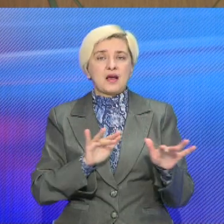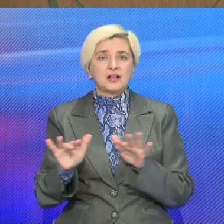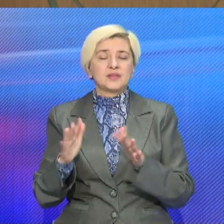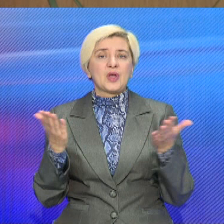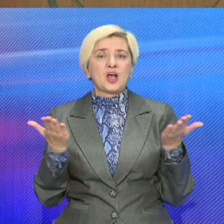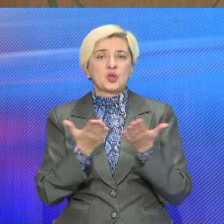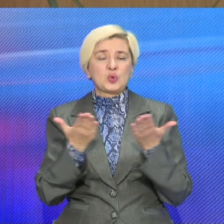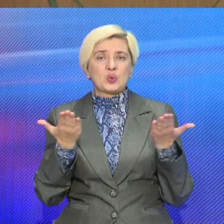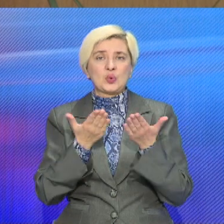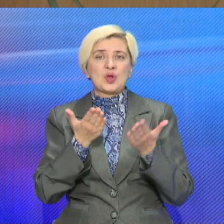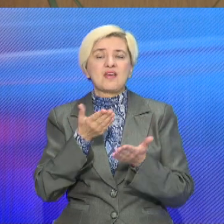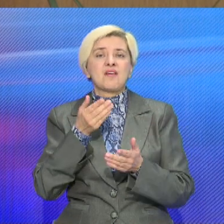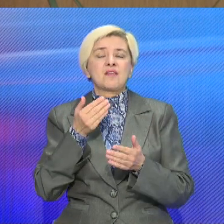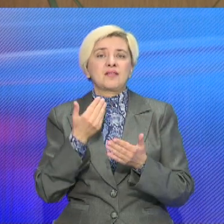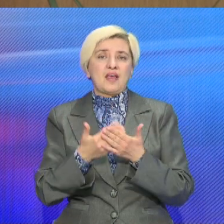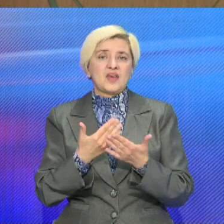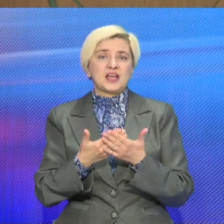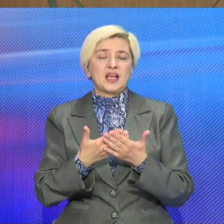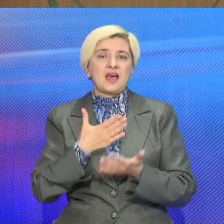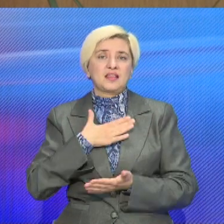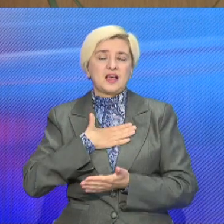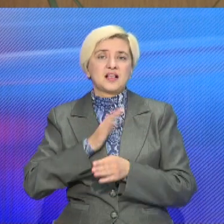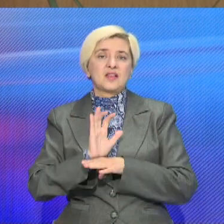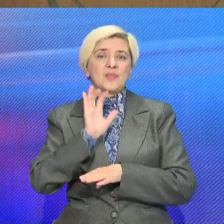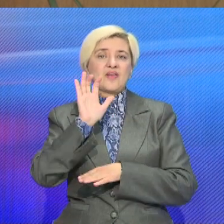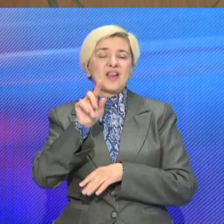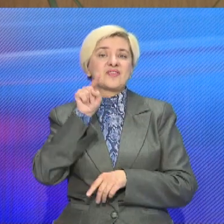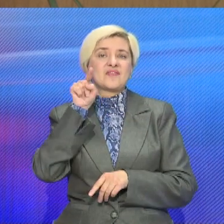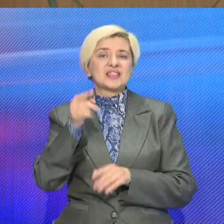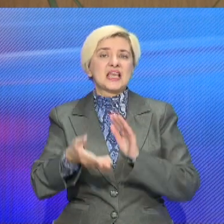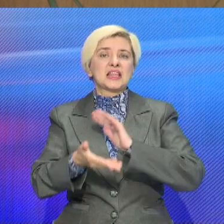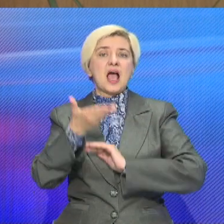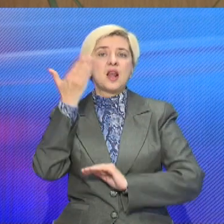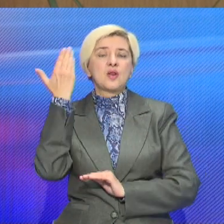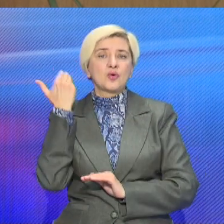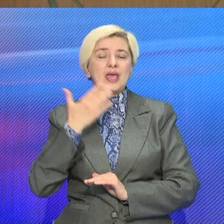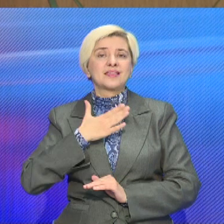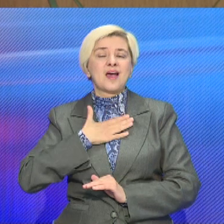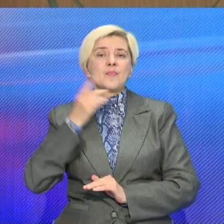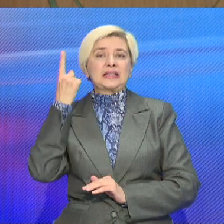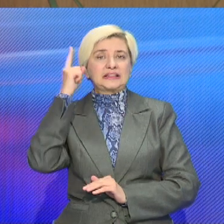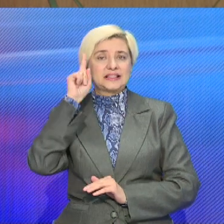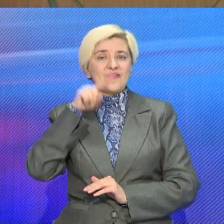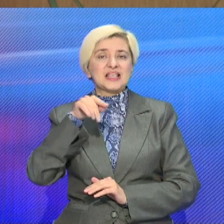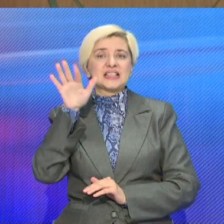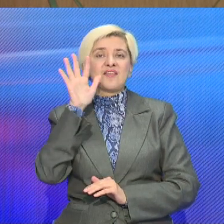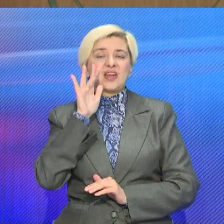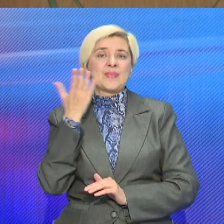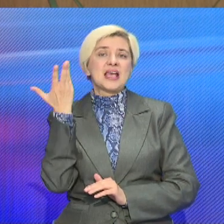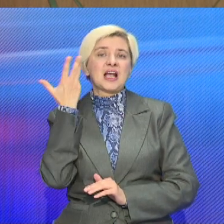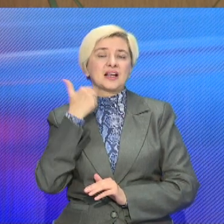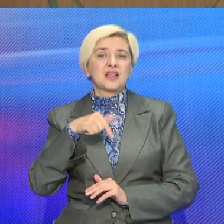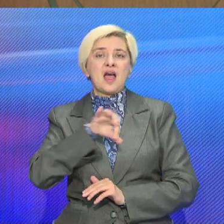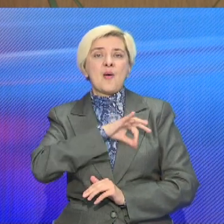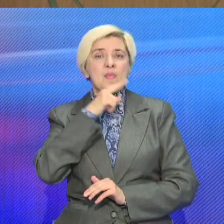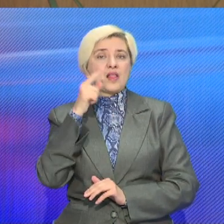вот наверняка нас отправляет в те далекие нам известные времена, когда